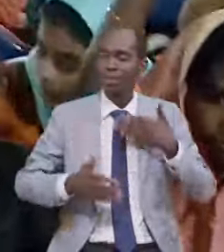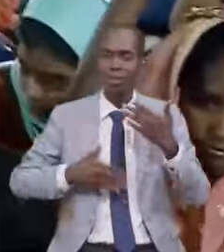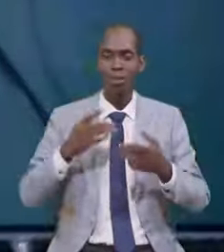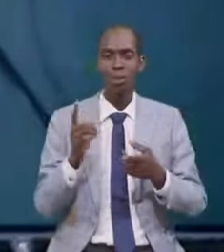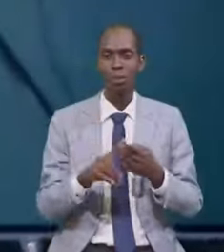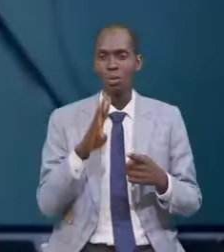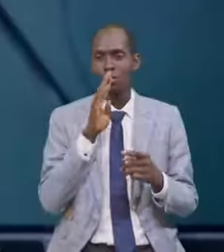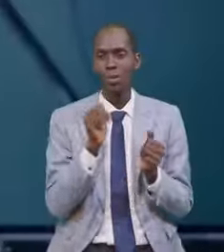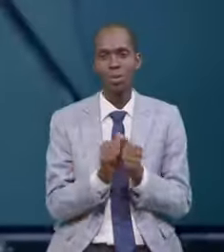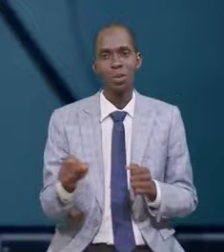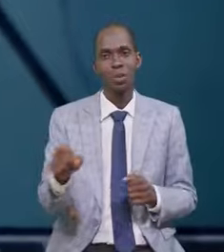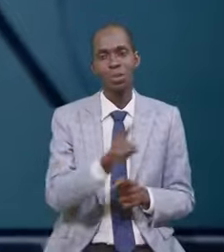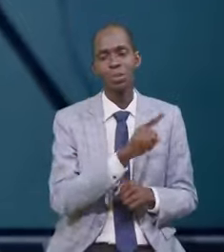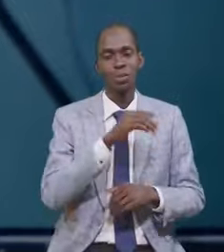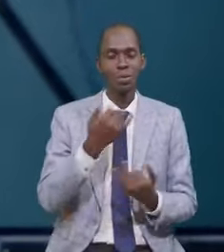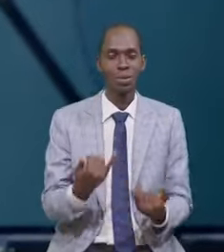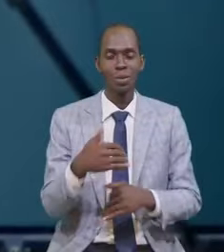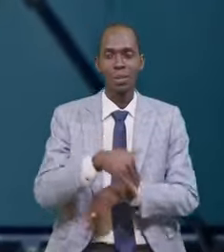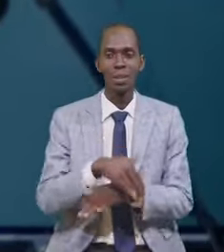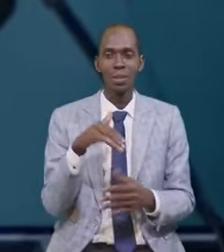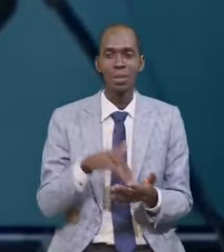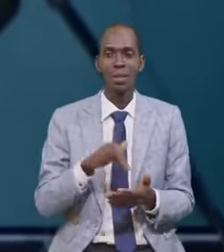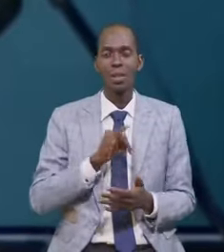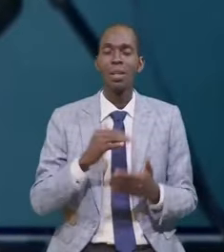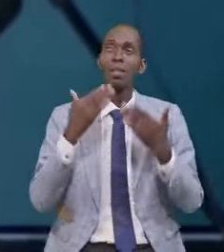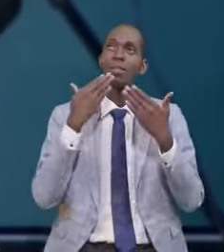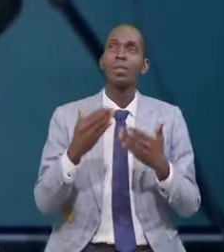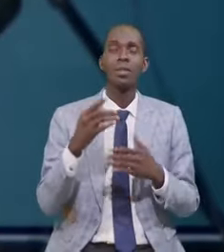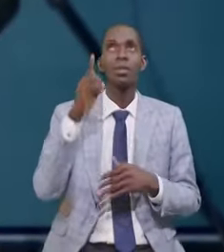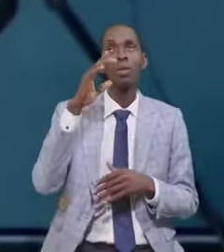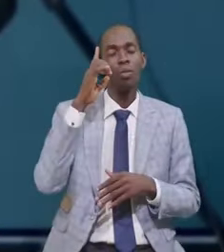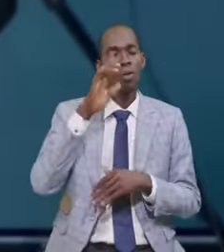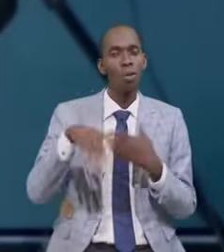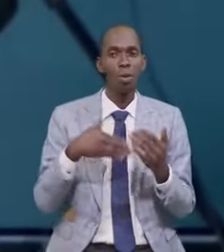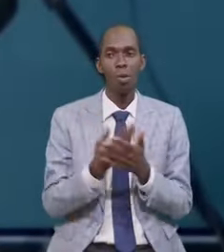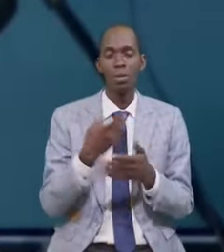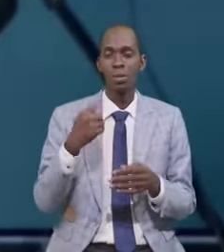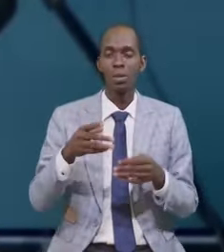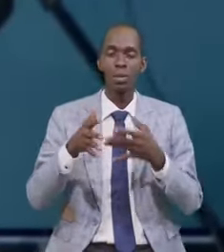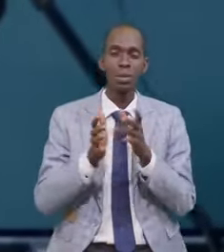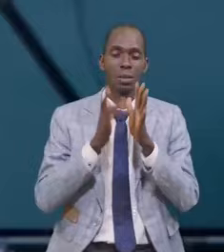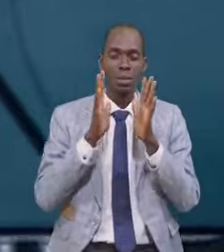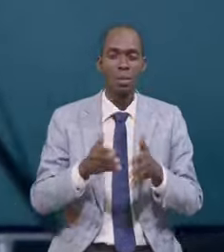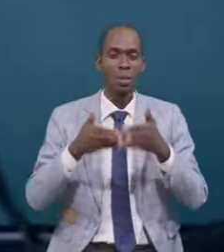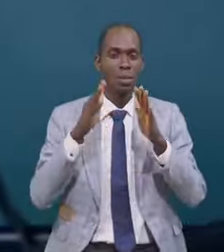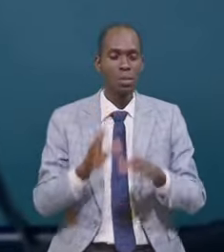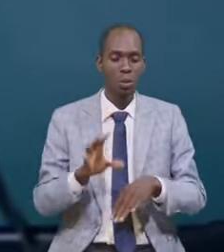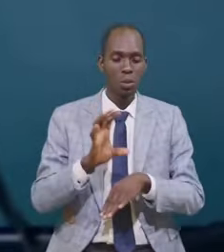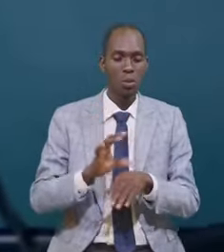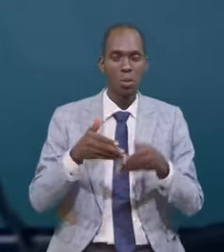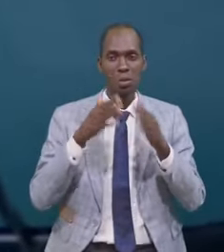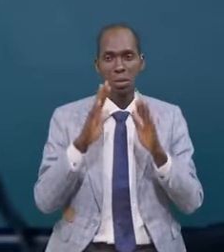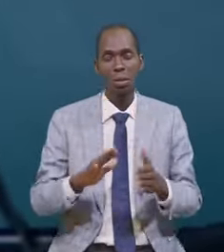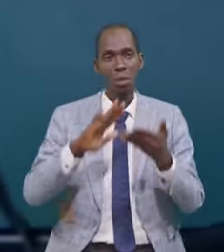tonight again. I thank God for all the leaders, Christian leaders, church leaders, community leaders,